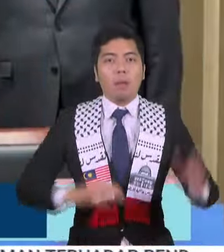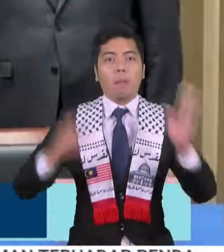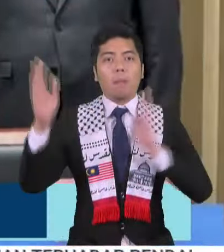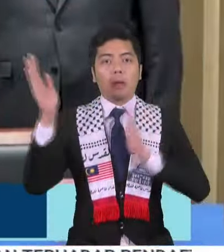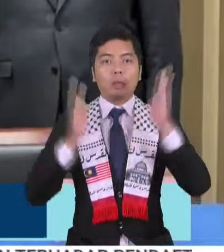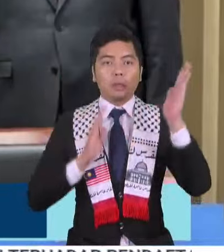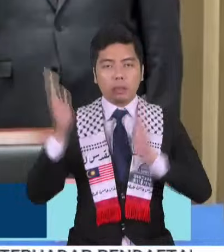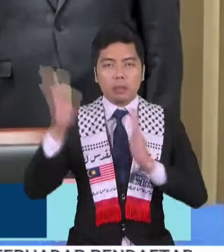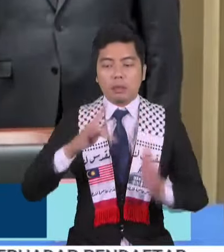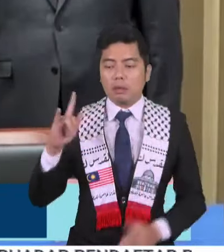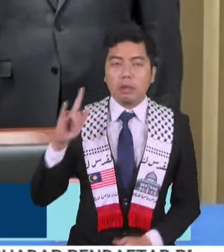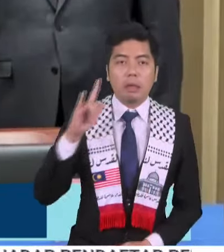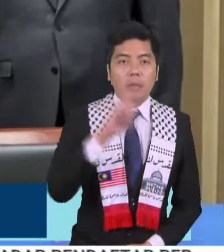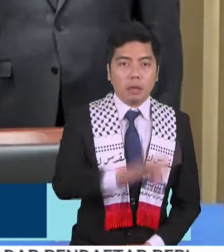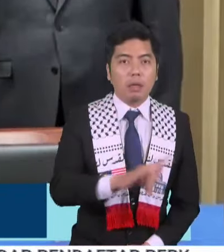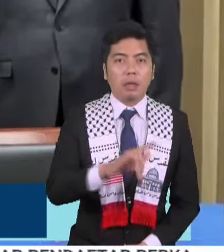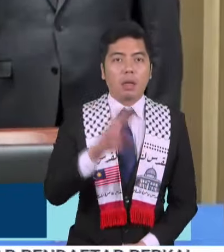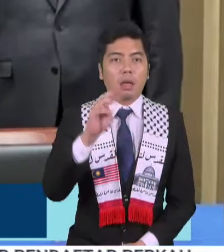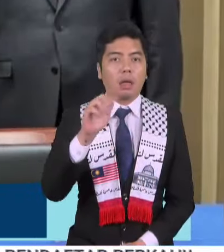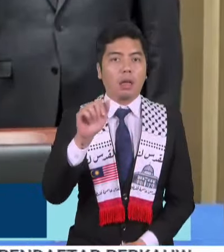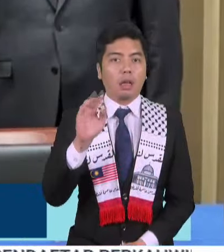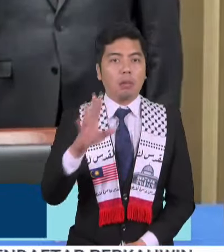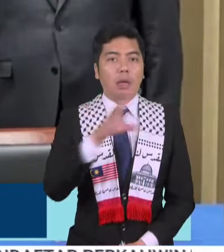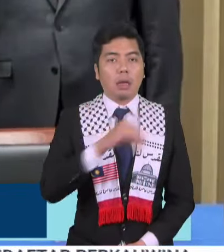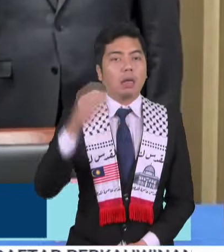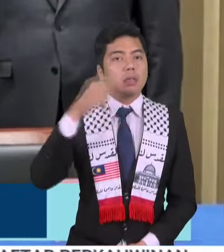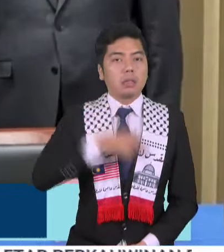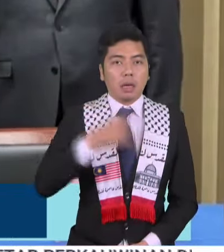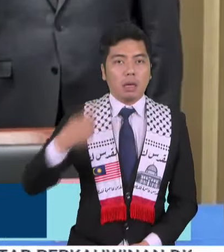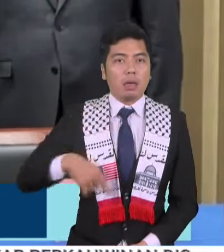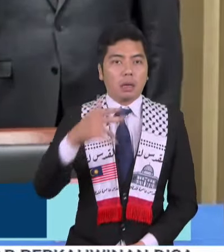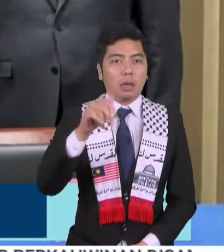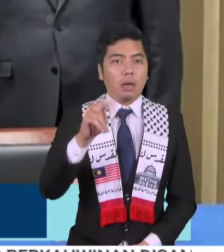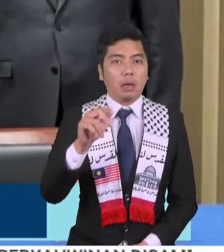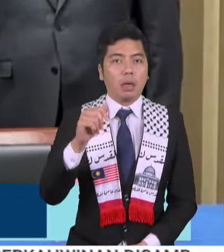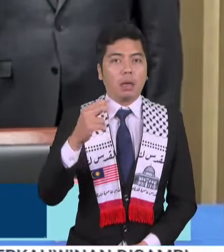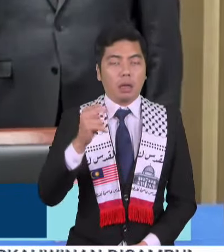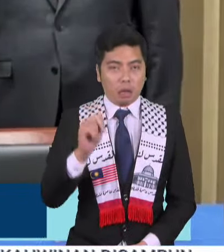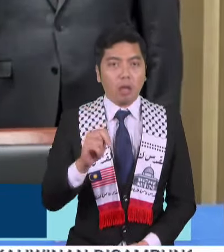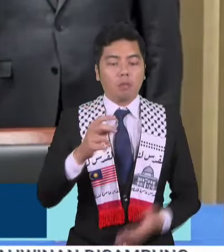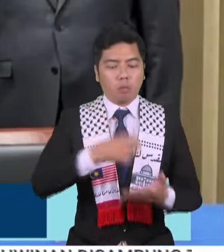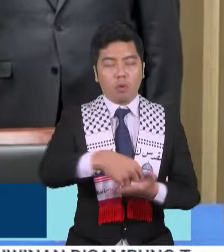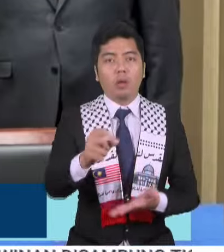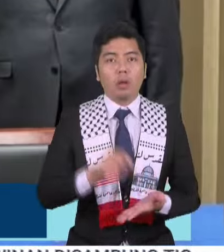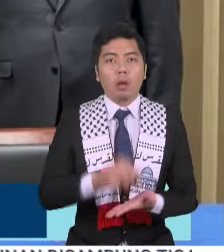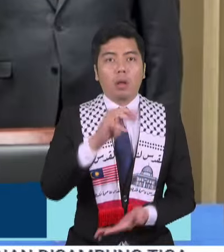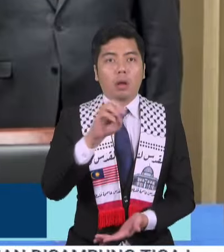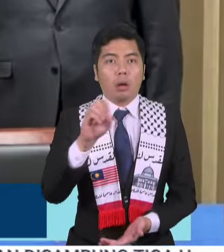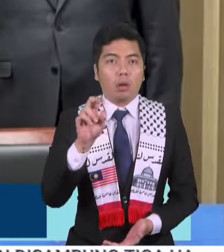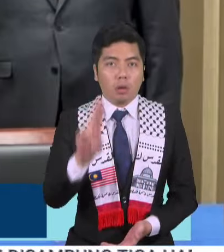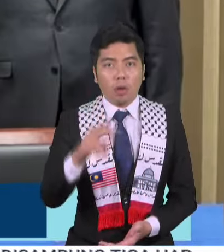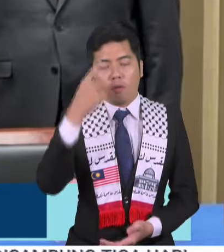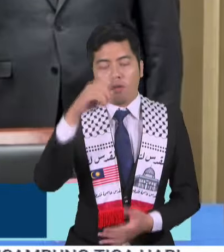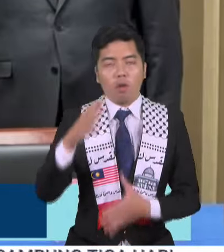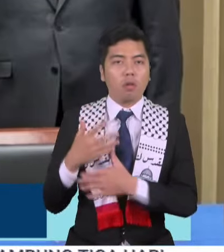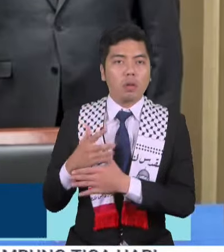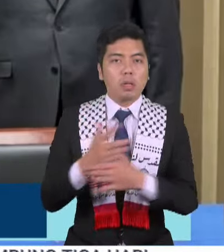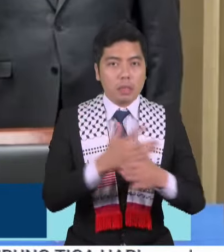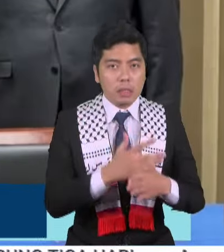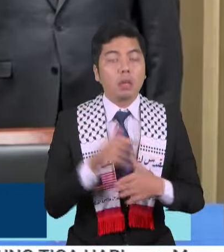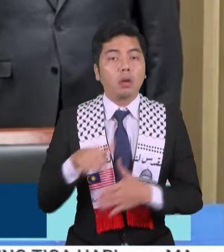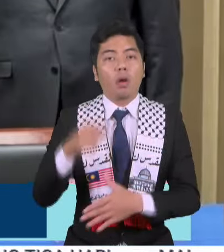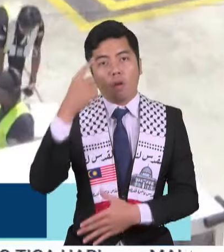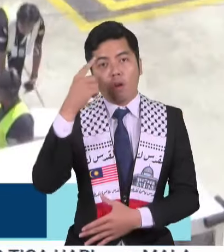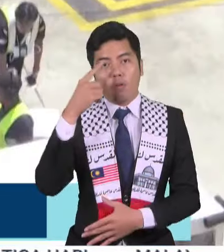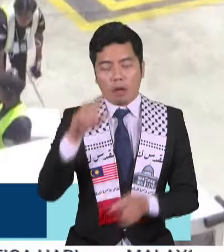Malaysia Airports Holding Berhad dan China Henan Aviation Group memeterai MOU meningkatkan kerjasambungan kargo udara serta logistik. Perkongsian terjejak itu